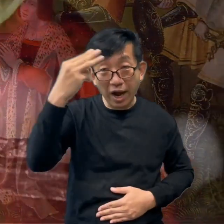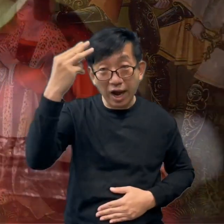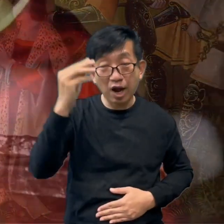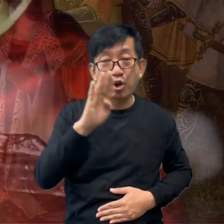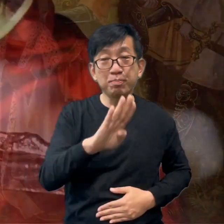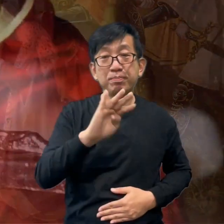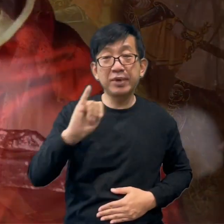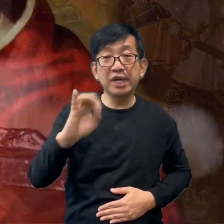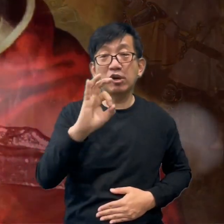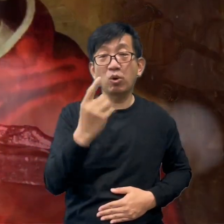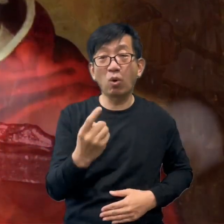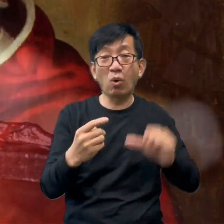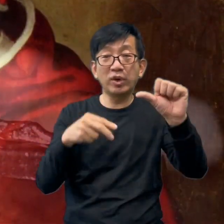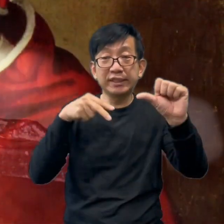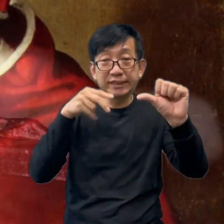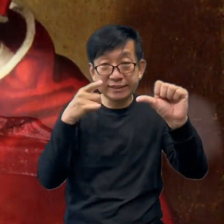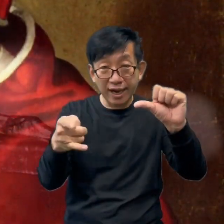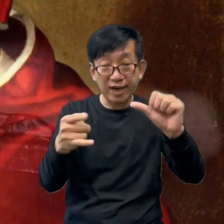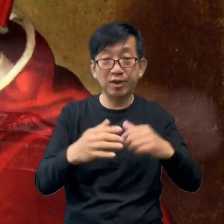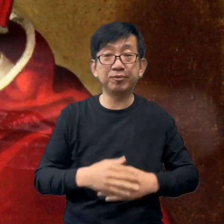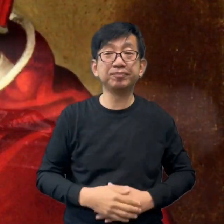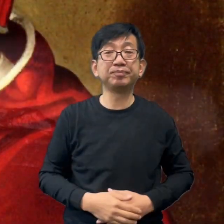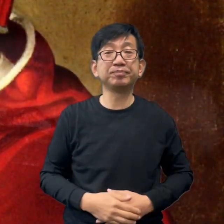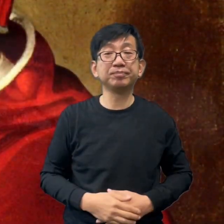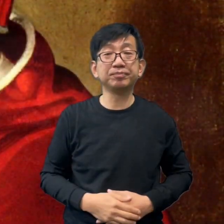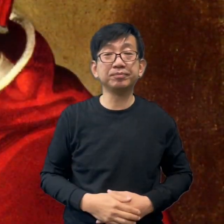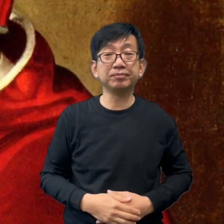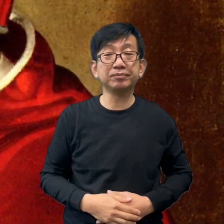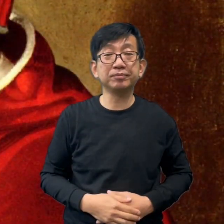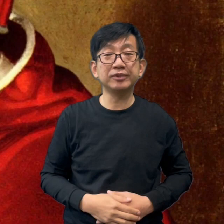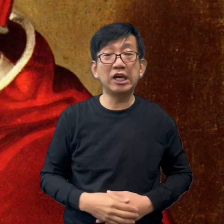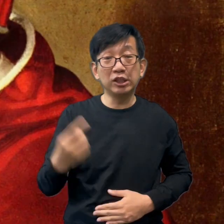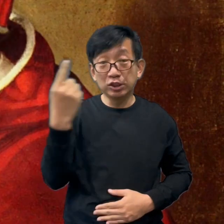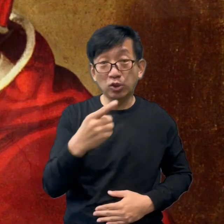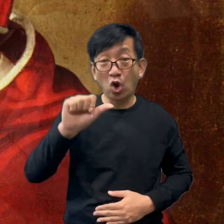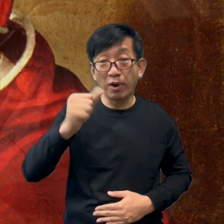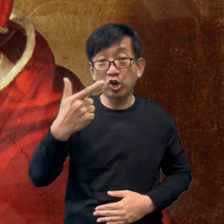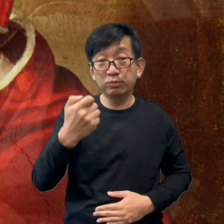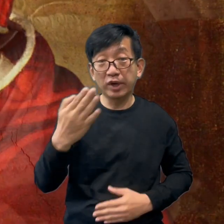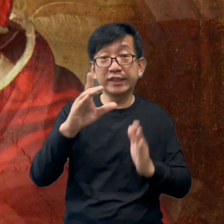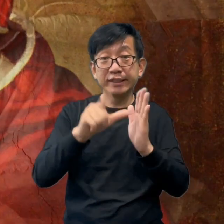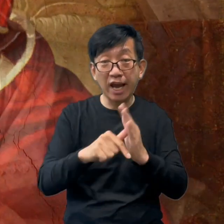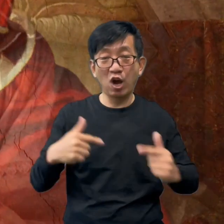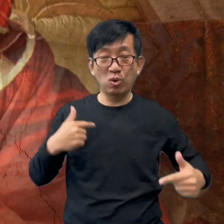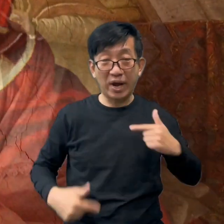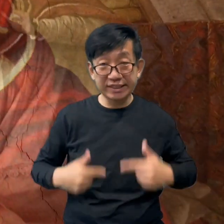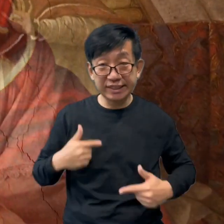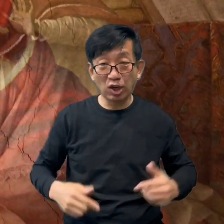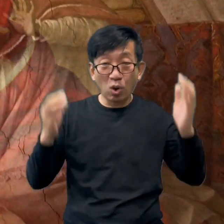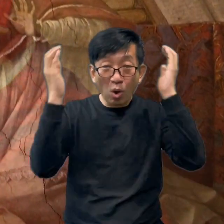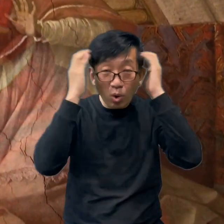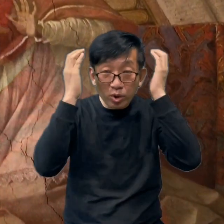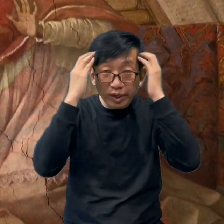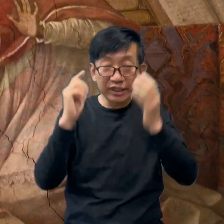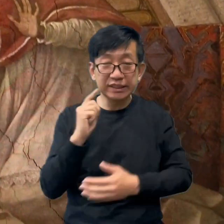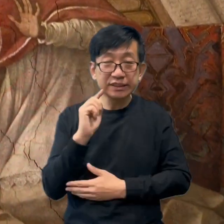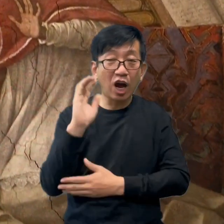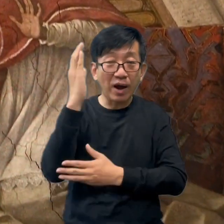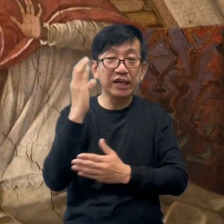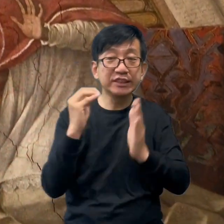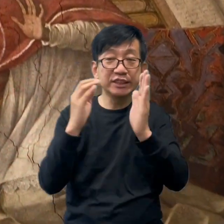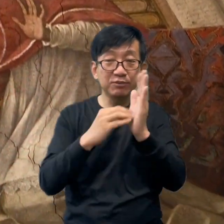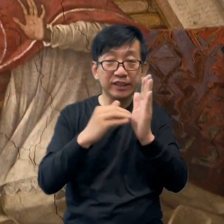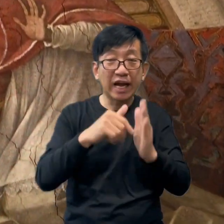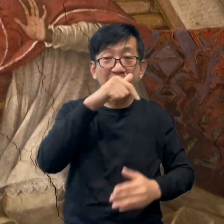그리고 묵주기도의 교황이라 불렸던 교황 비오 5세가 1569년 환희, 고통,